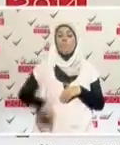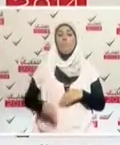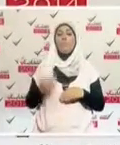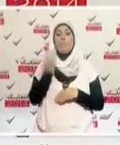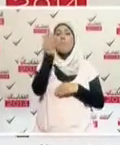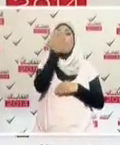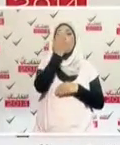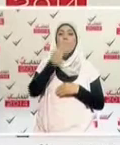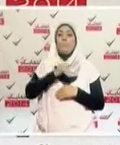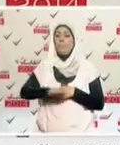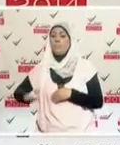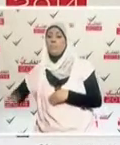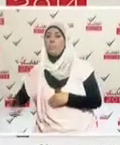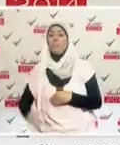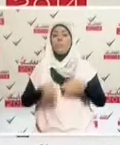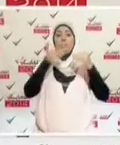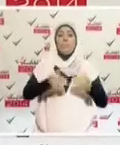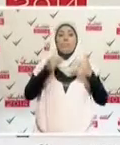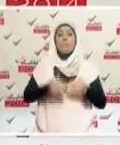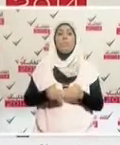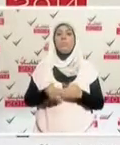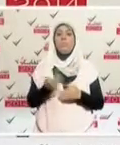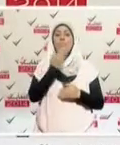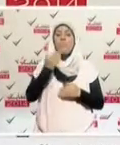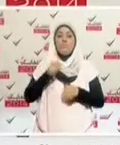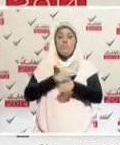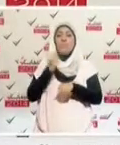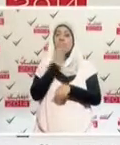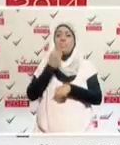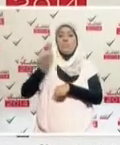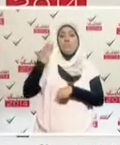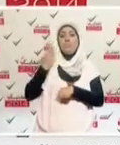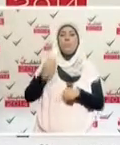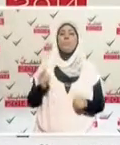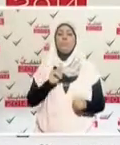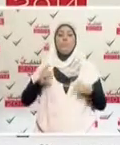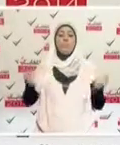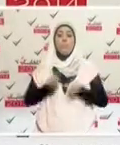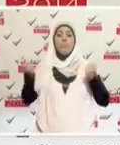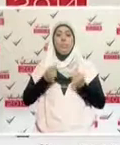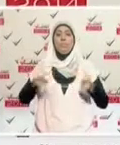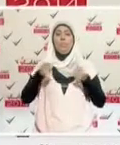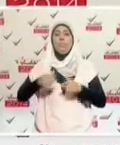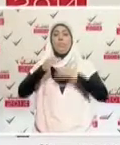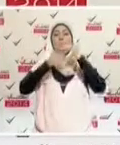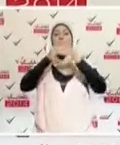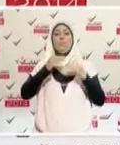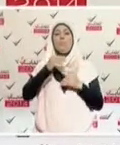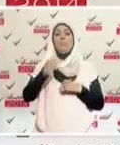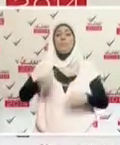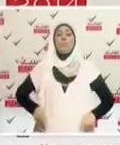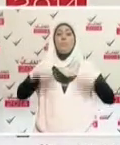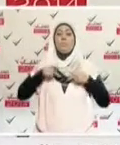وولادنا الكل، ونحدوا من ظاهرة الانقطاع المبكر ونرجعوا التكوين المهني ونحسنوا ظروف اللي يقرأ